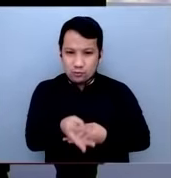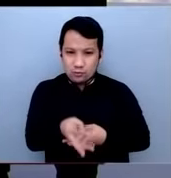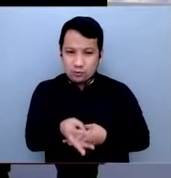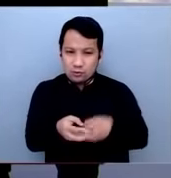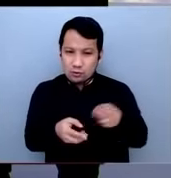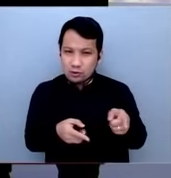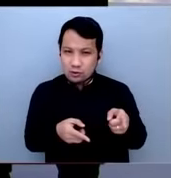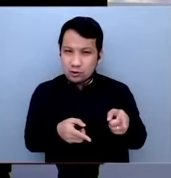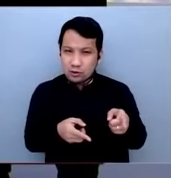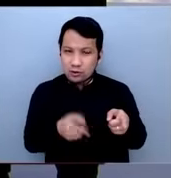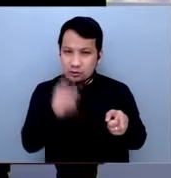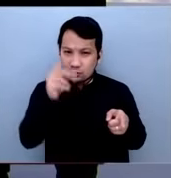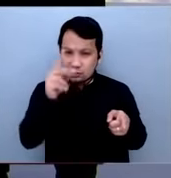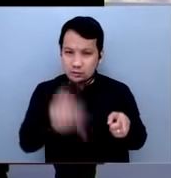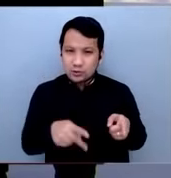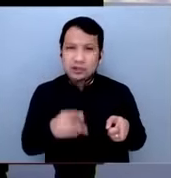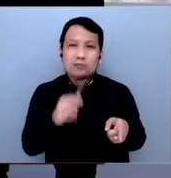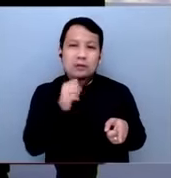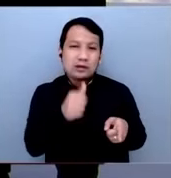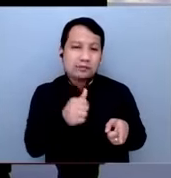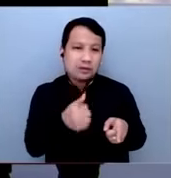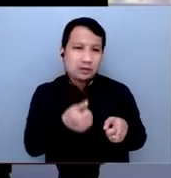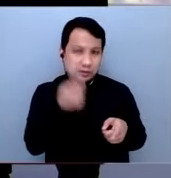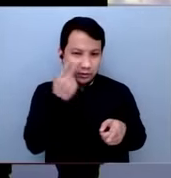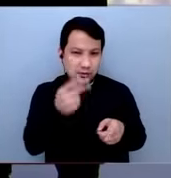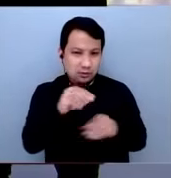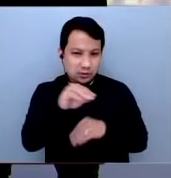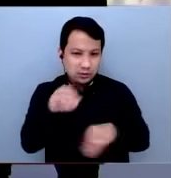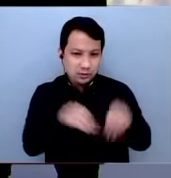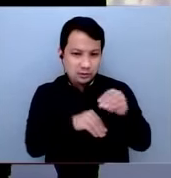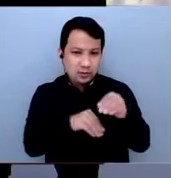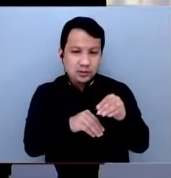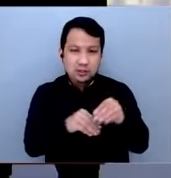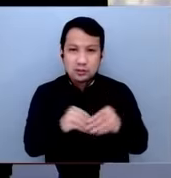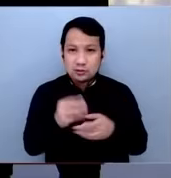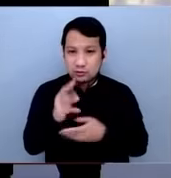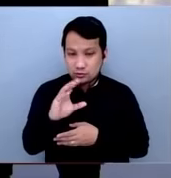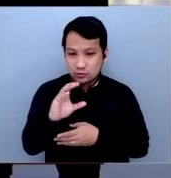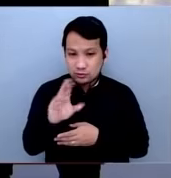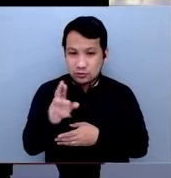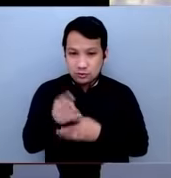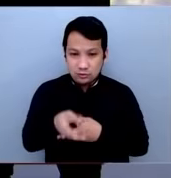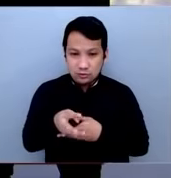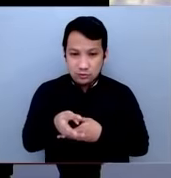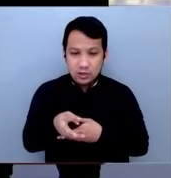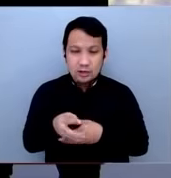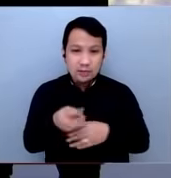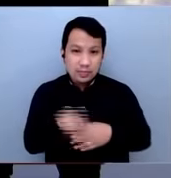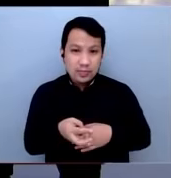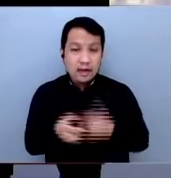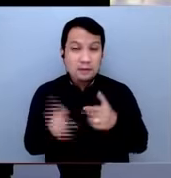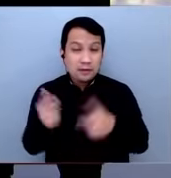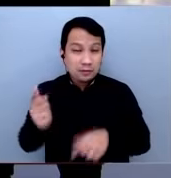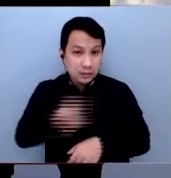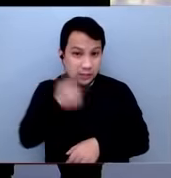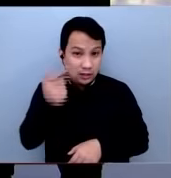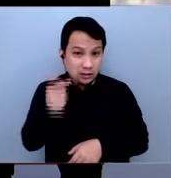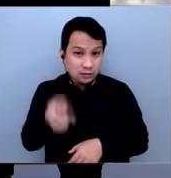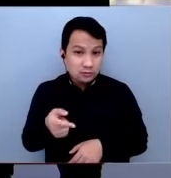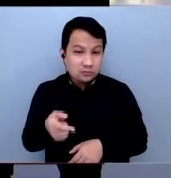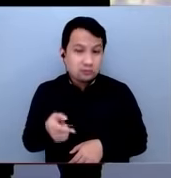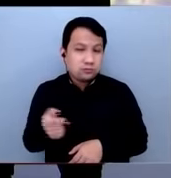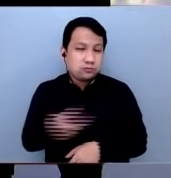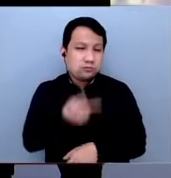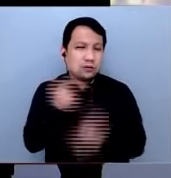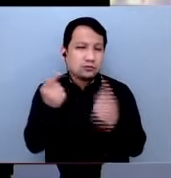ng isang tao para hindi po palitan yung urine sample. Ang mas mahaba ang detection time ay sadyang mas